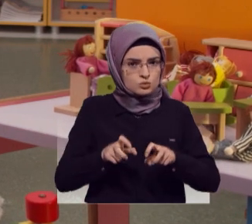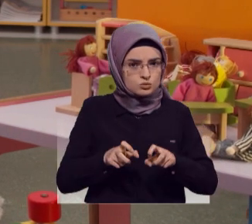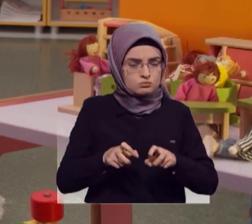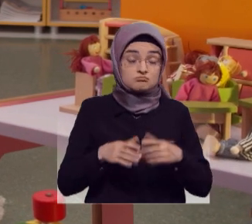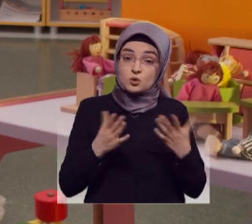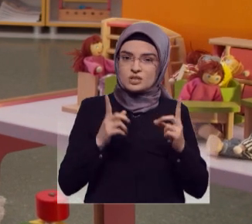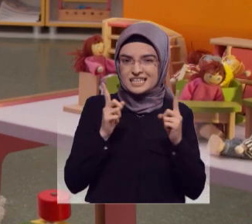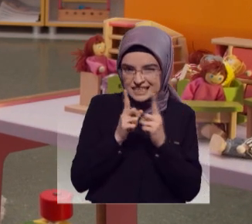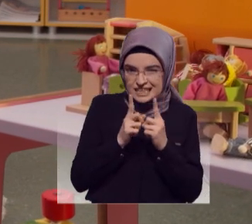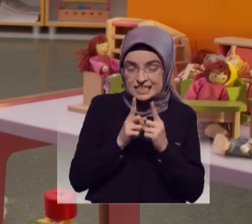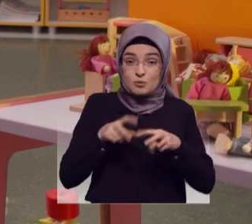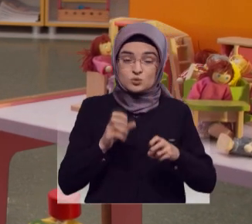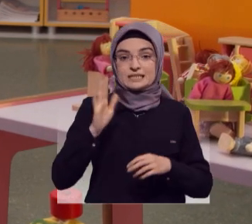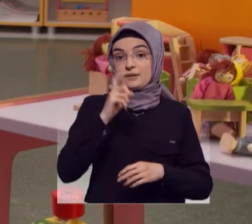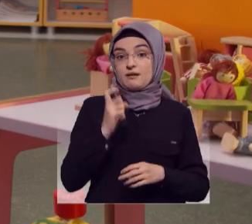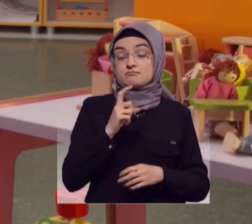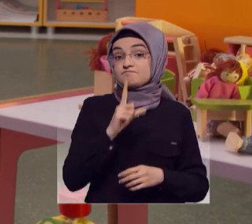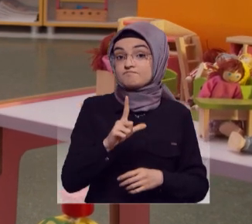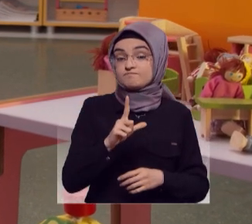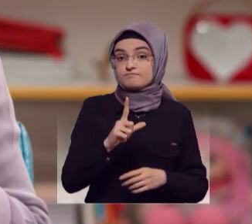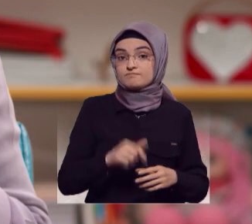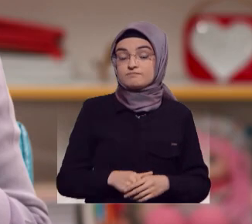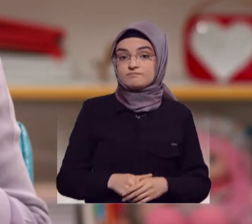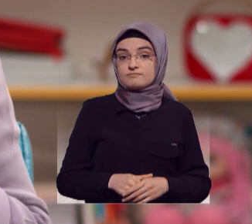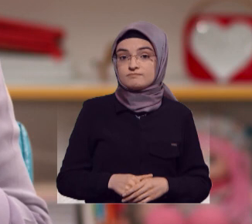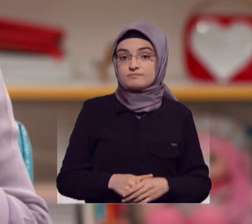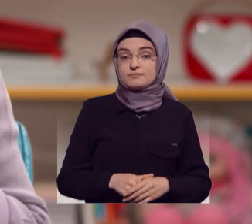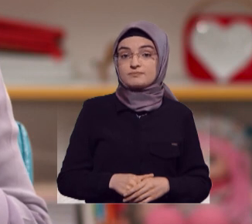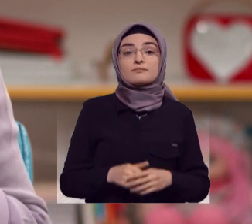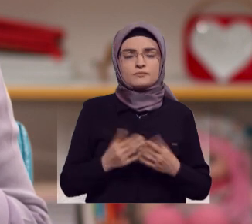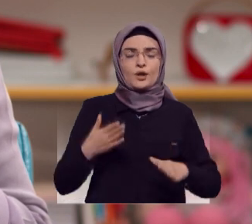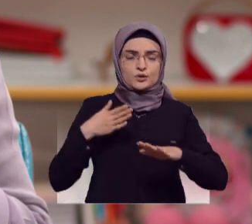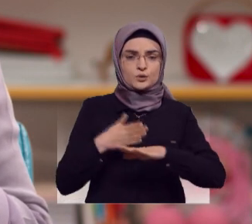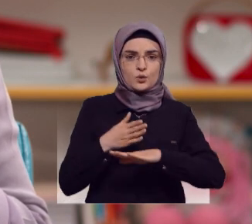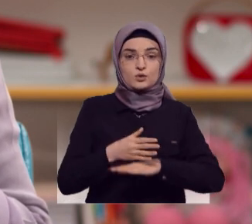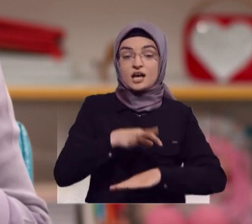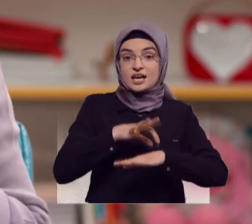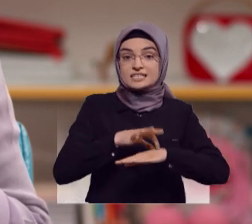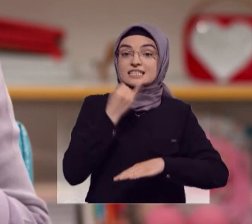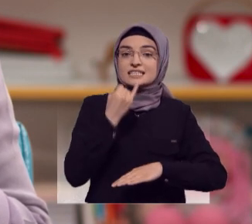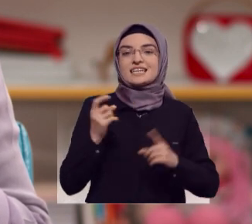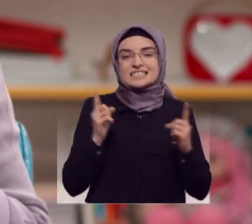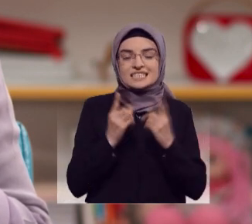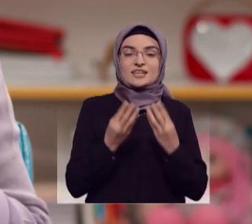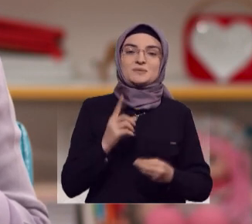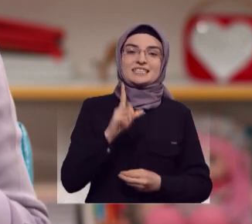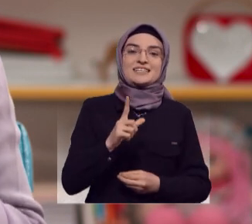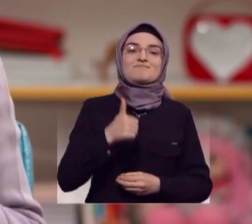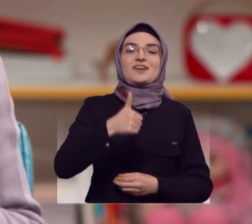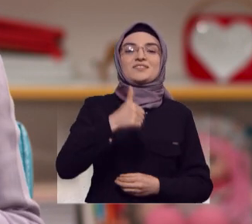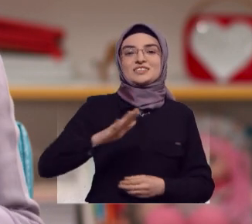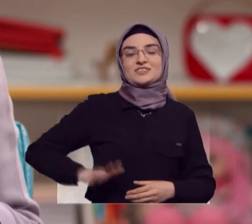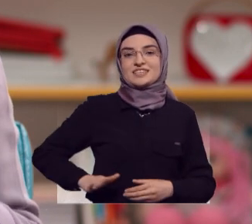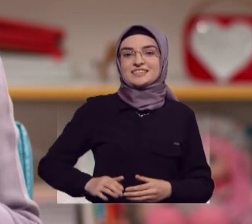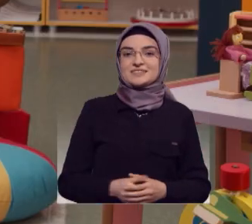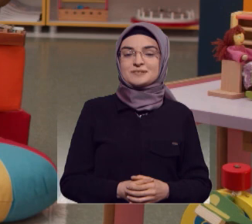oturmak lazım yoksa kısacık oturup gitmek mi gerekiyor? Evet doğru bildiniz. Hasta ziyareti kısa olur değil mi? Aferin